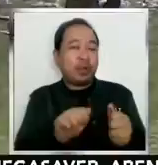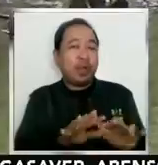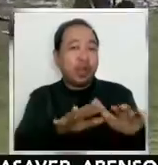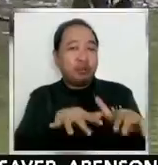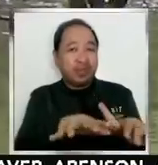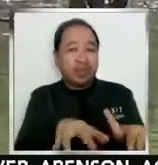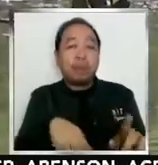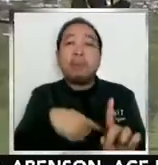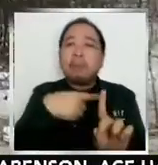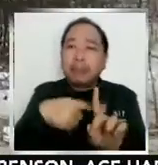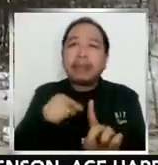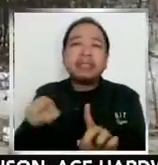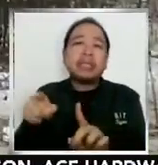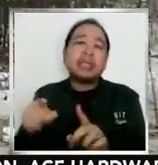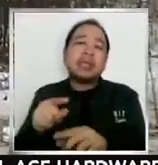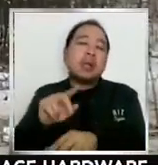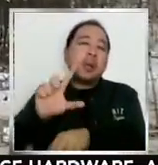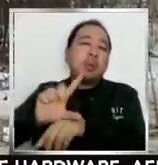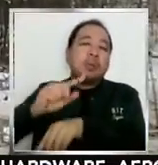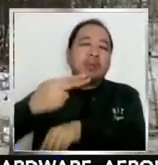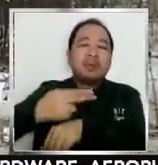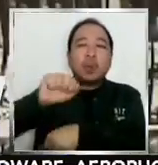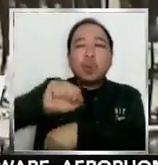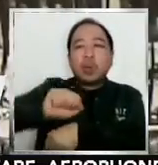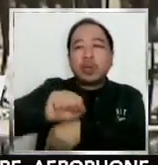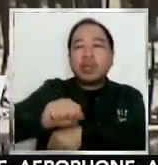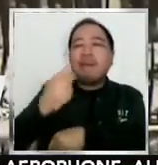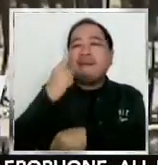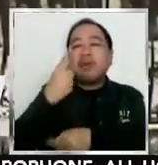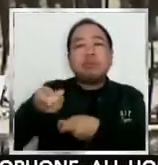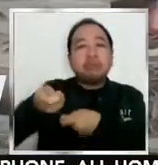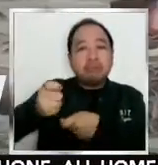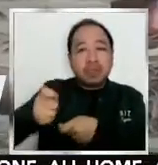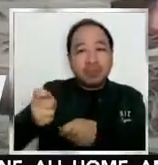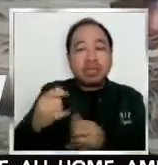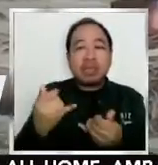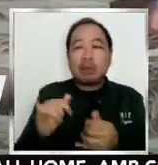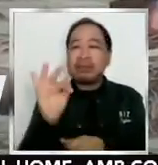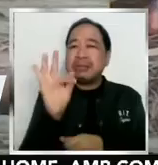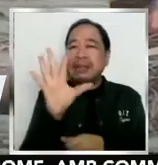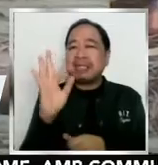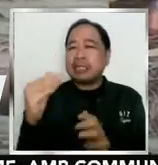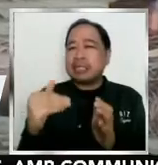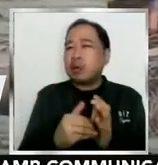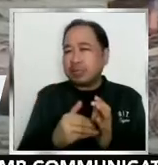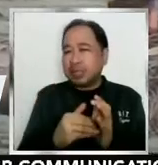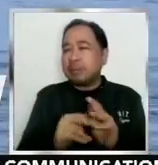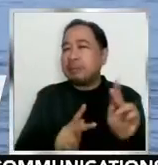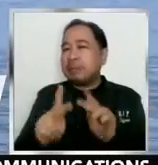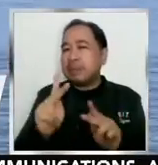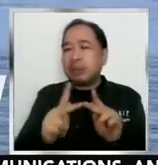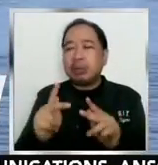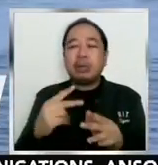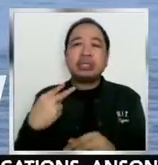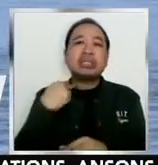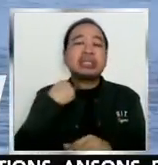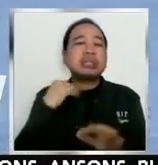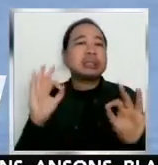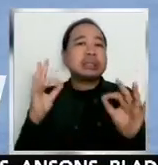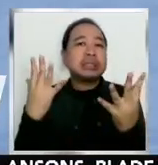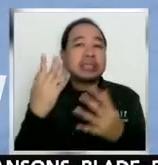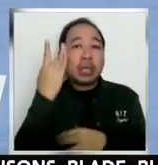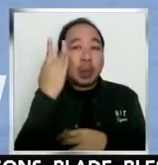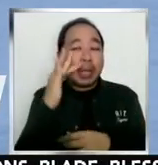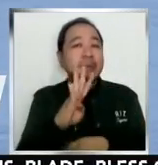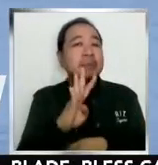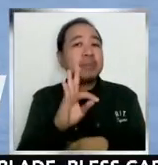dito. Ngayon pa lang, 19,000 na mga mangingisda na ang nawalan ng kabuhayan dahil pinaiiral pa rin ng BFAR ang ban sa pangingisda